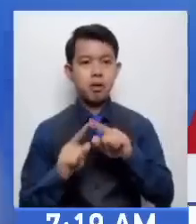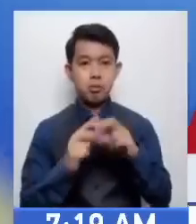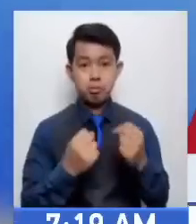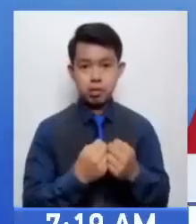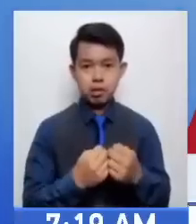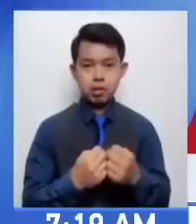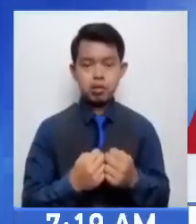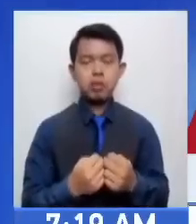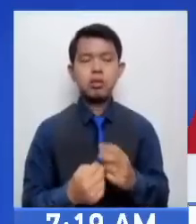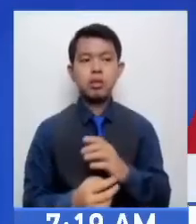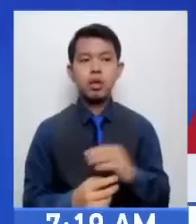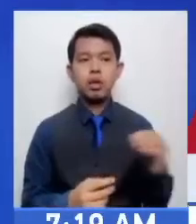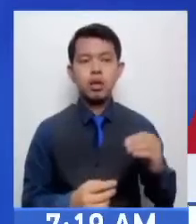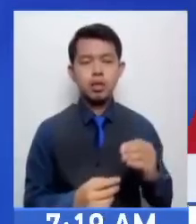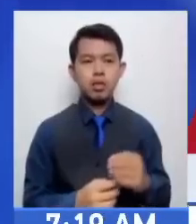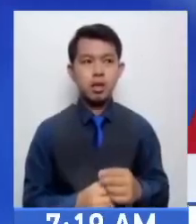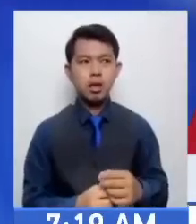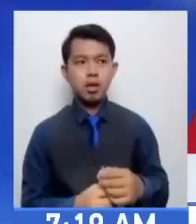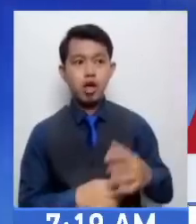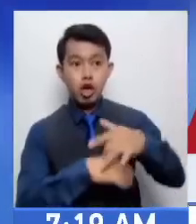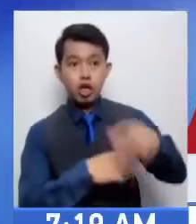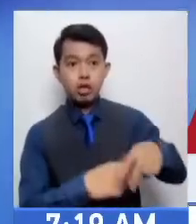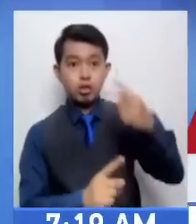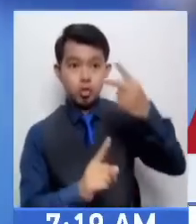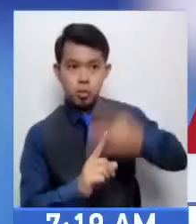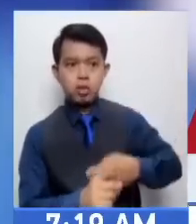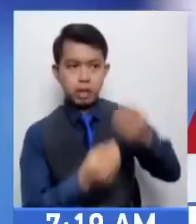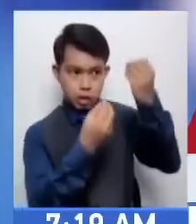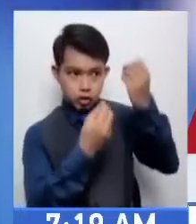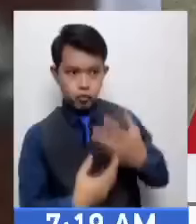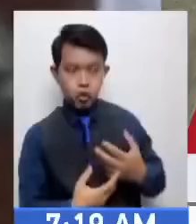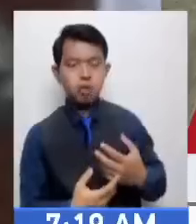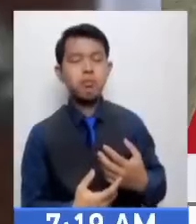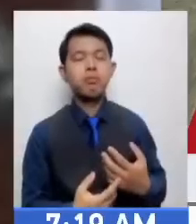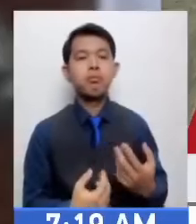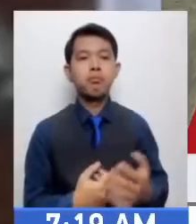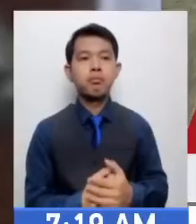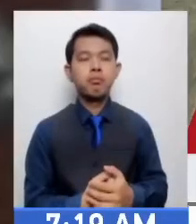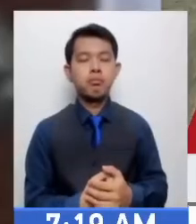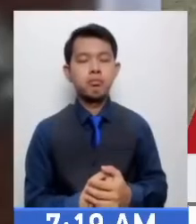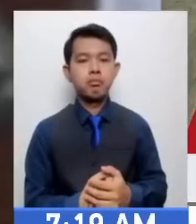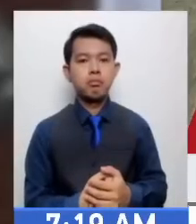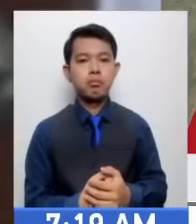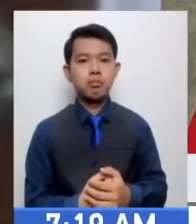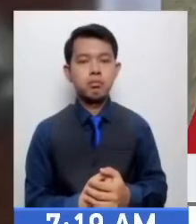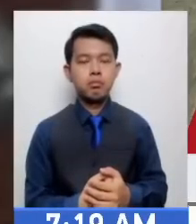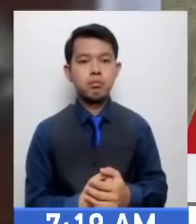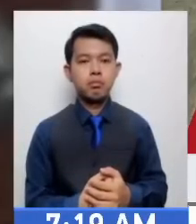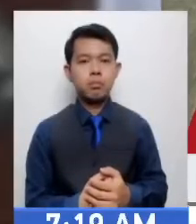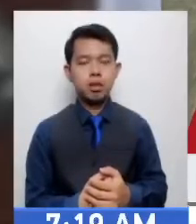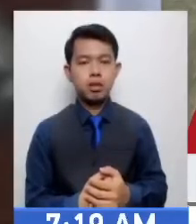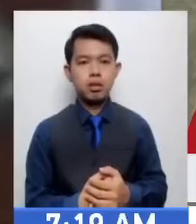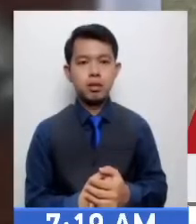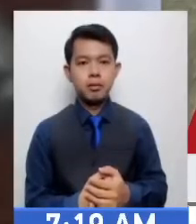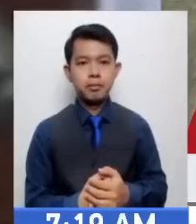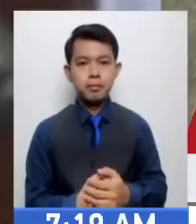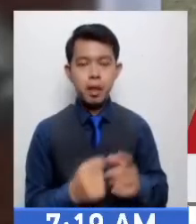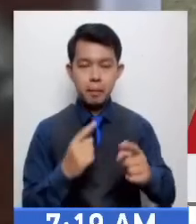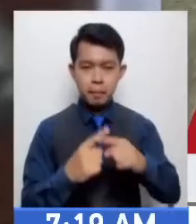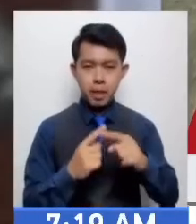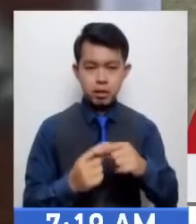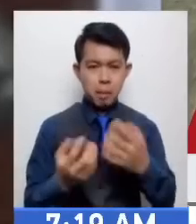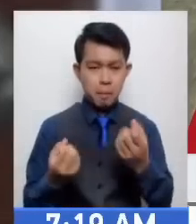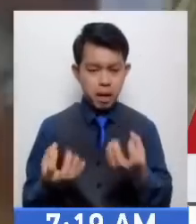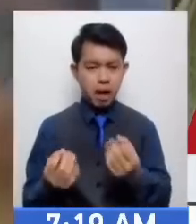nang re-raiding yung bahay mo, eh, mag-iiwan ka pa ng mga armas doon, mga granada pa. Ang ginagawa po tuloy